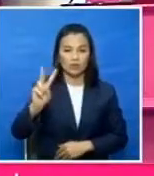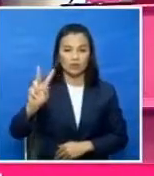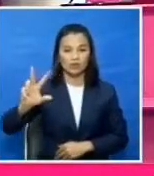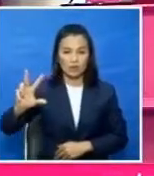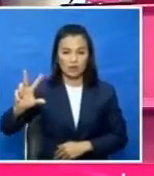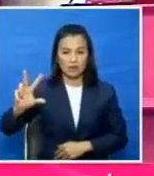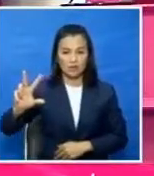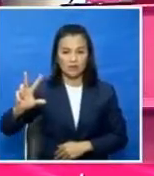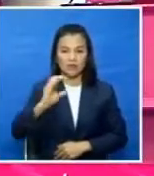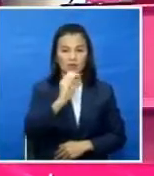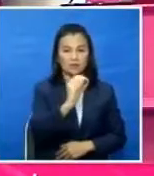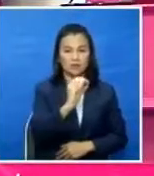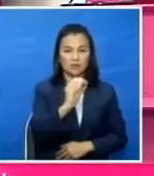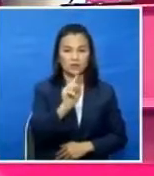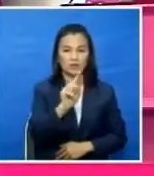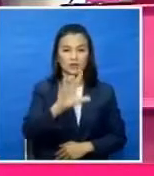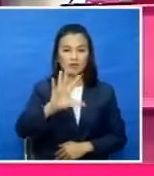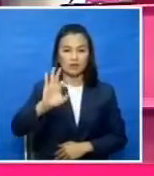0159623